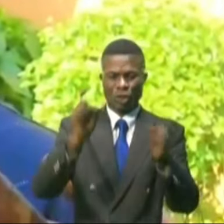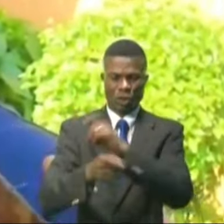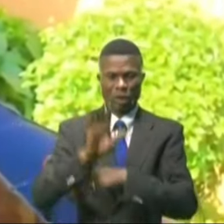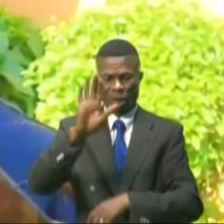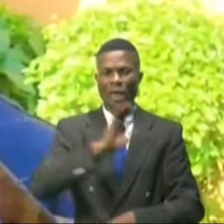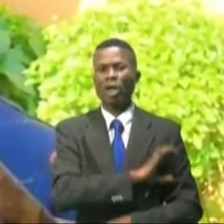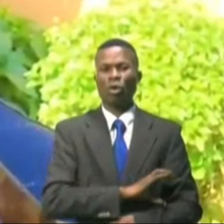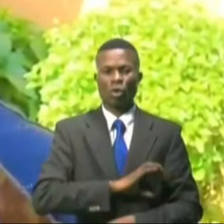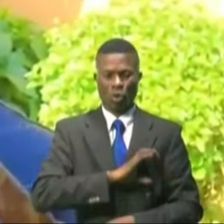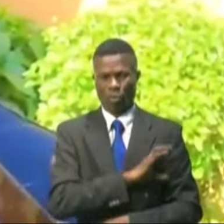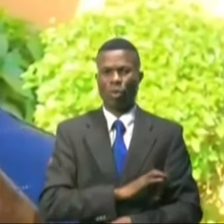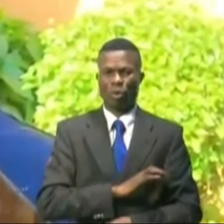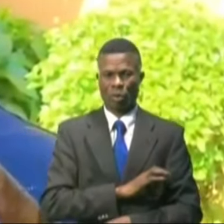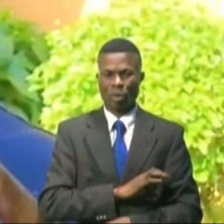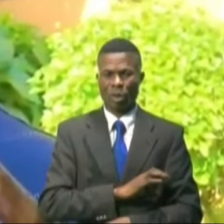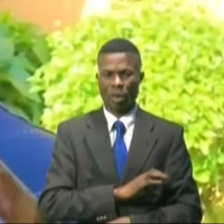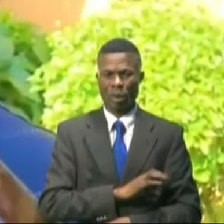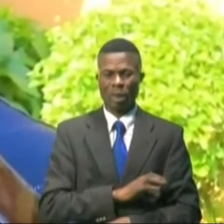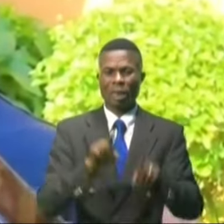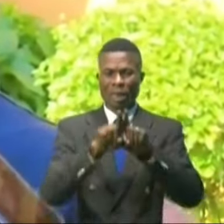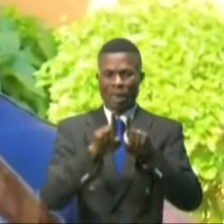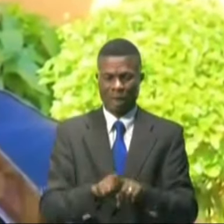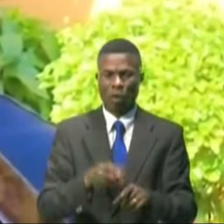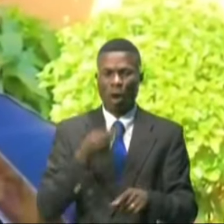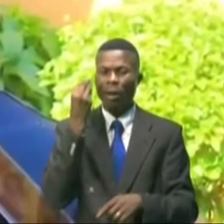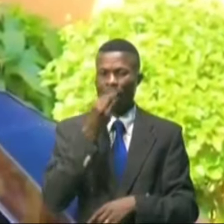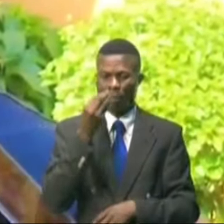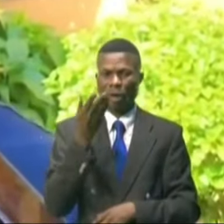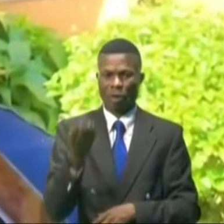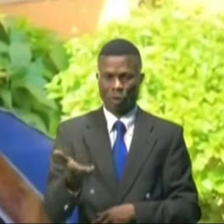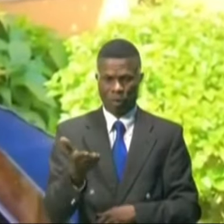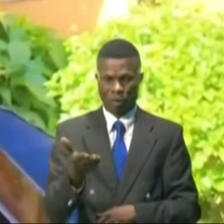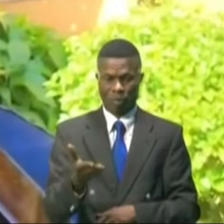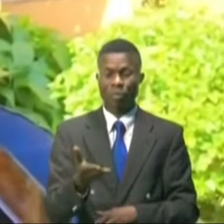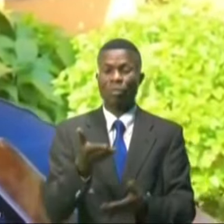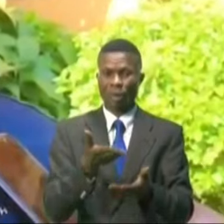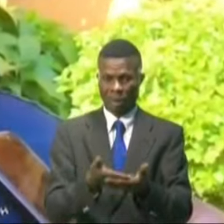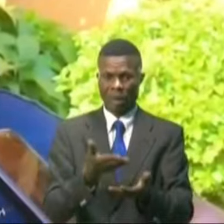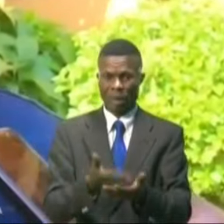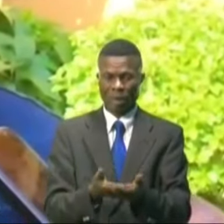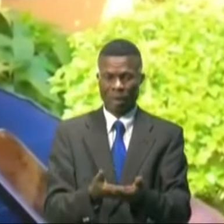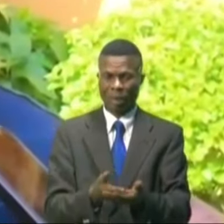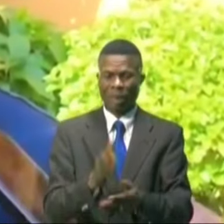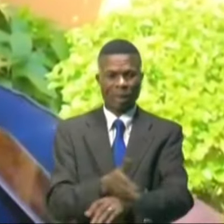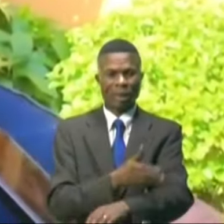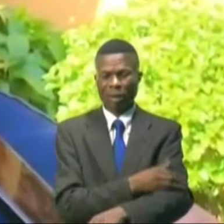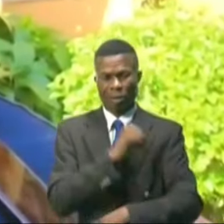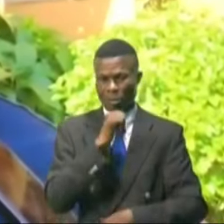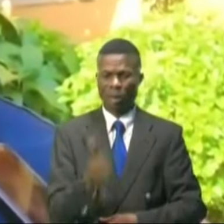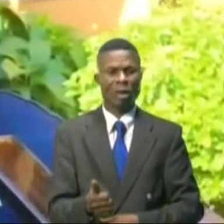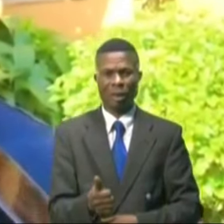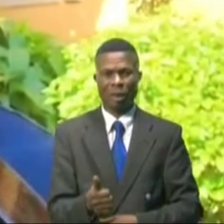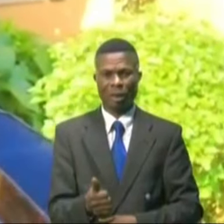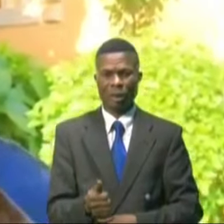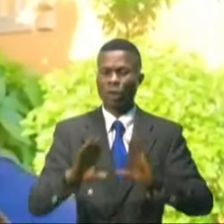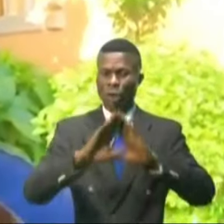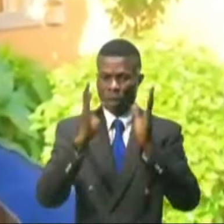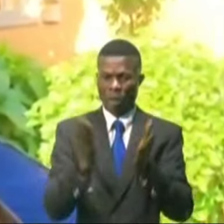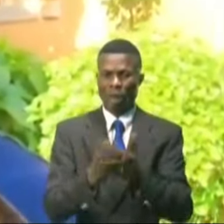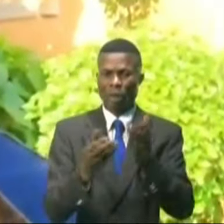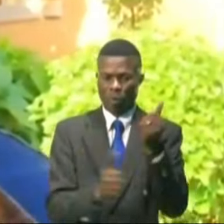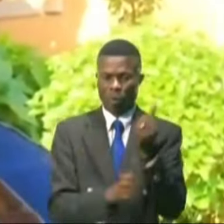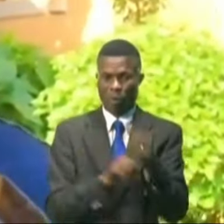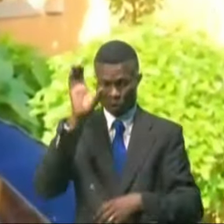encore de stratégie et de narratif. Ça aussi, ça n'a pas marché. À tout celui qui voudra